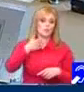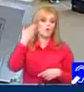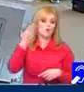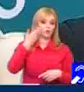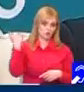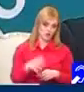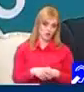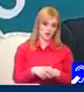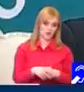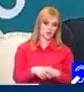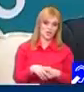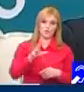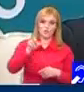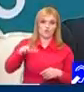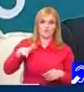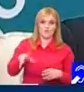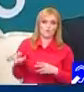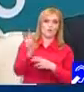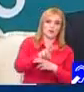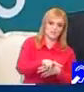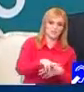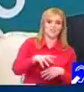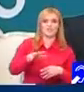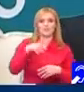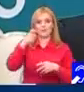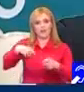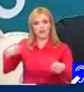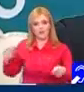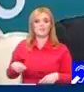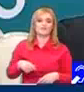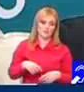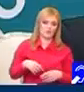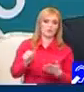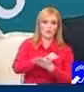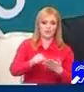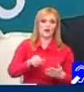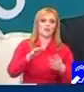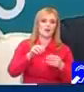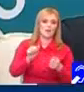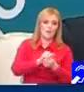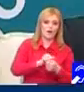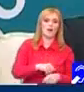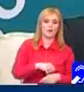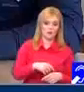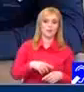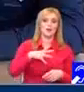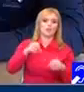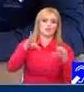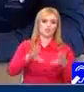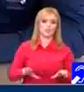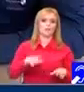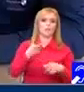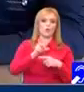va ușura esențial procedura și va debirocratiza din acele procese care sunt la moment.